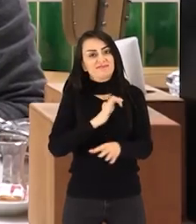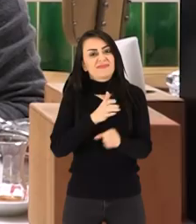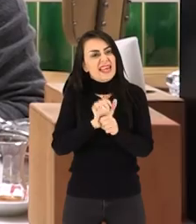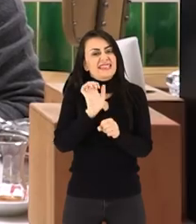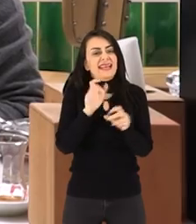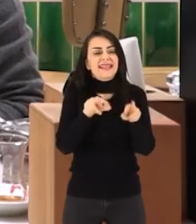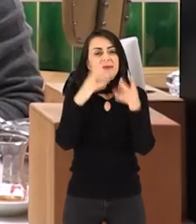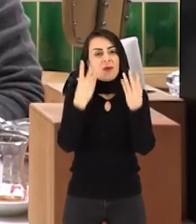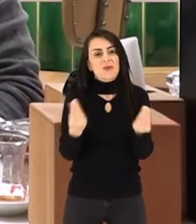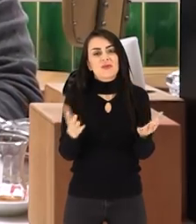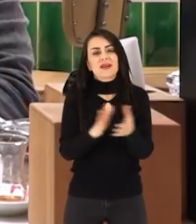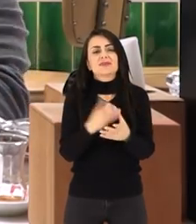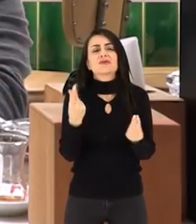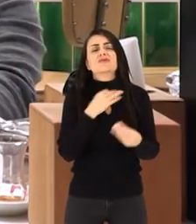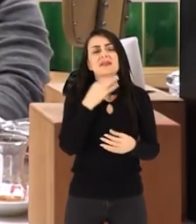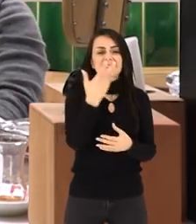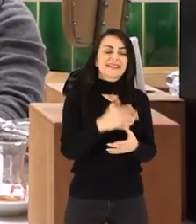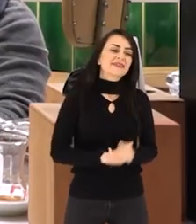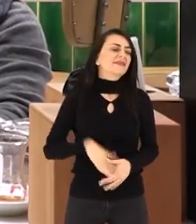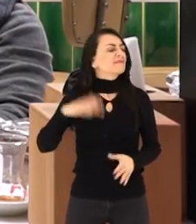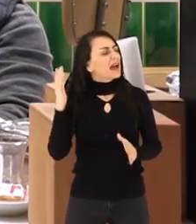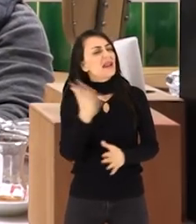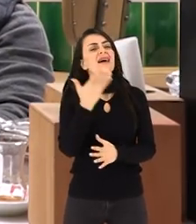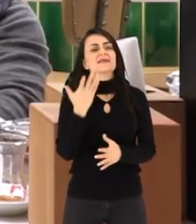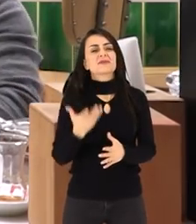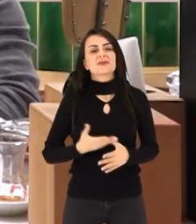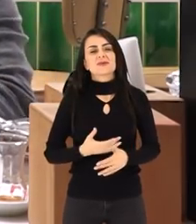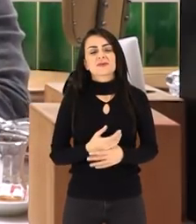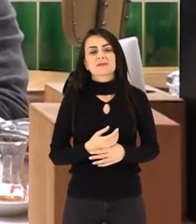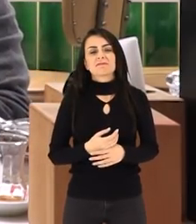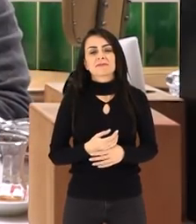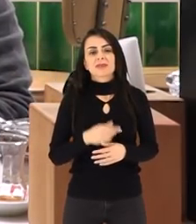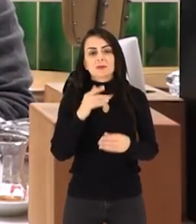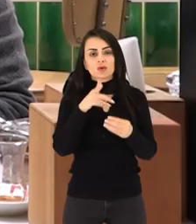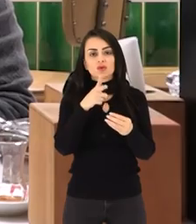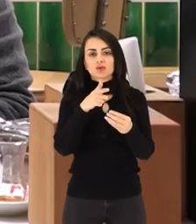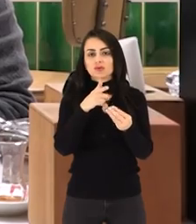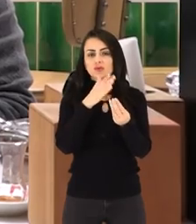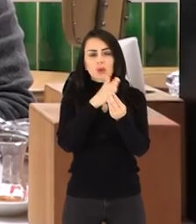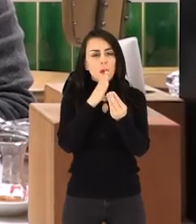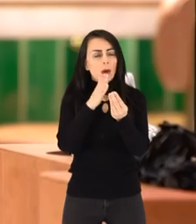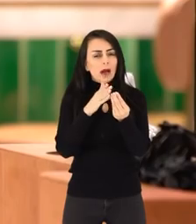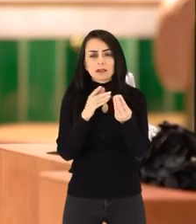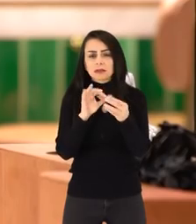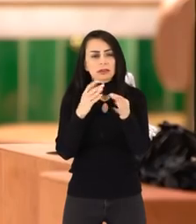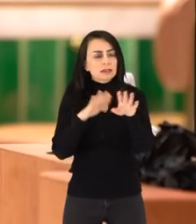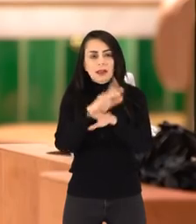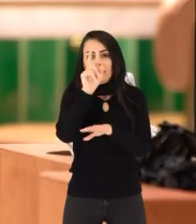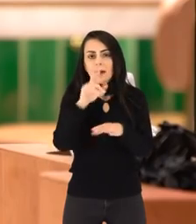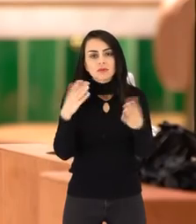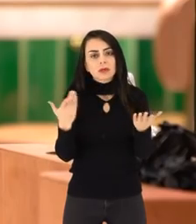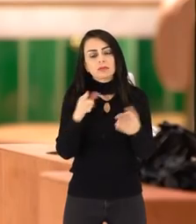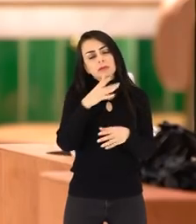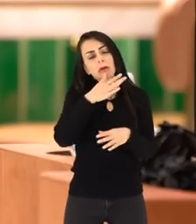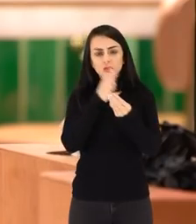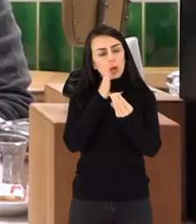teşekkür ederim. Çok estetik gördüğüm için. Bir lanet olsun, böyle de bir huyumuz var. Bunu neye göre, söğüşe göre mi yapıyorum? Normal küp söğüşe küp. Söğüşe göre de olur, küp